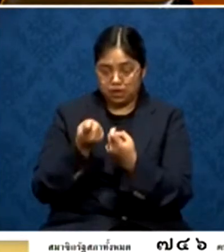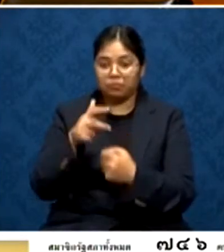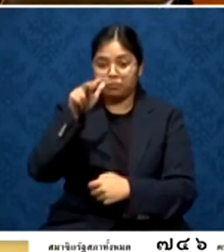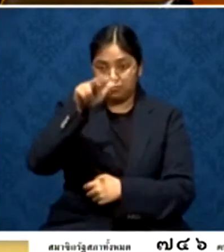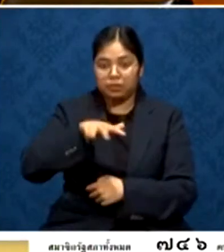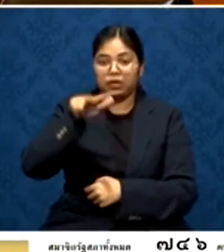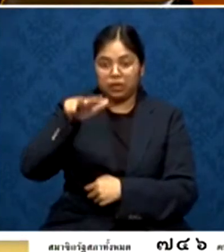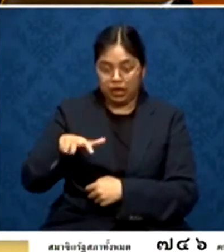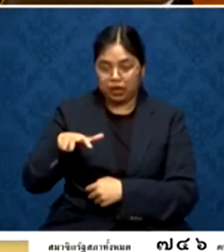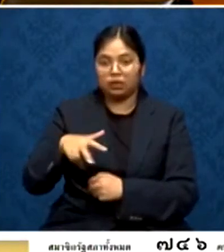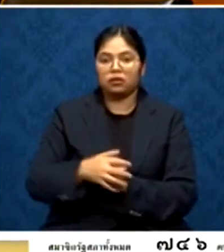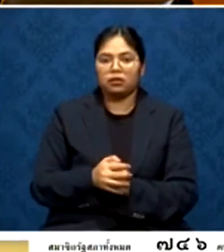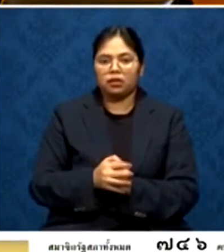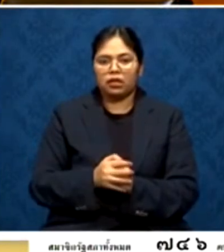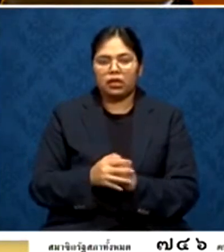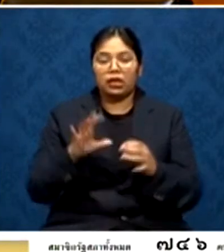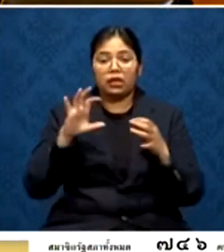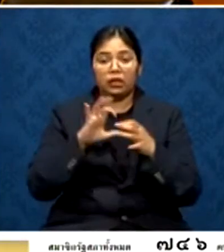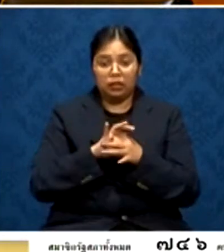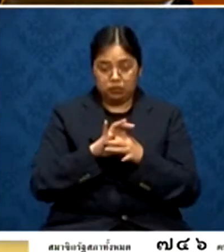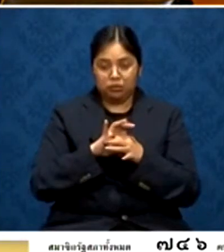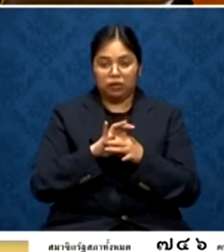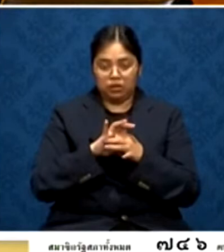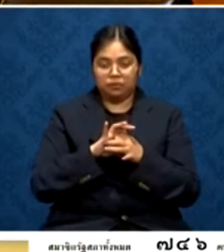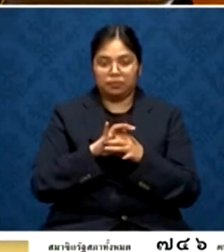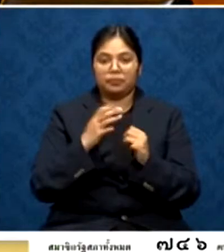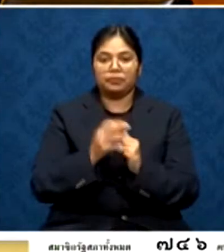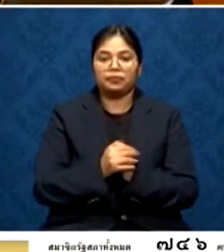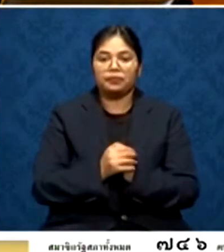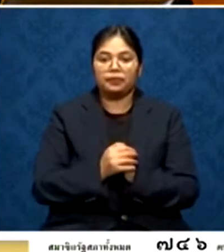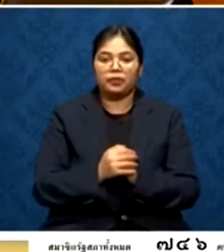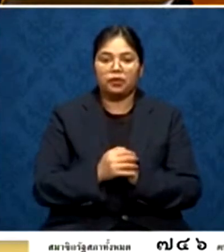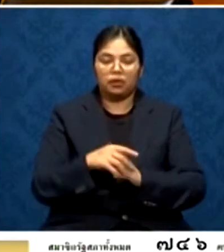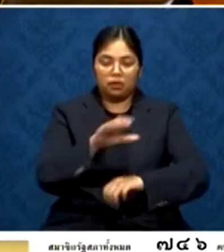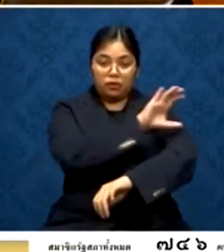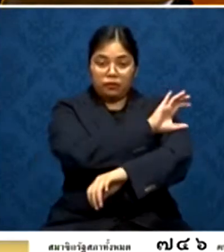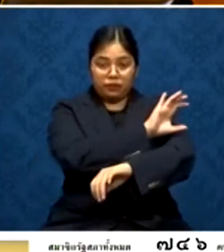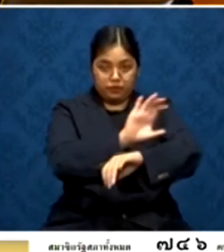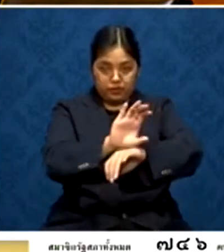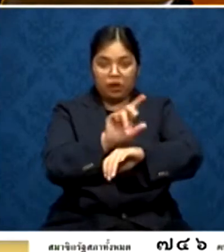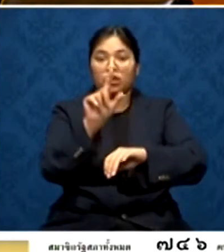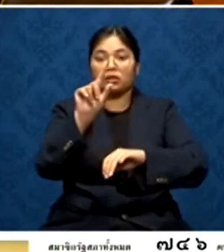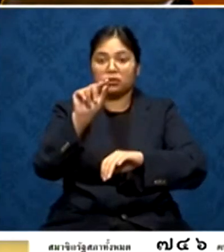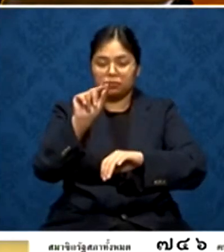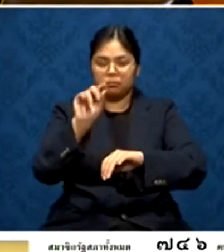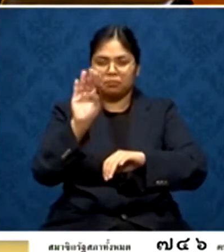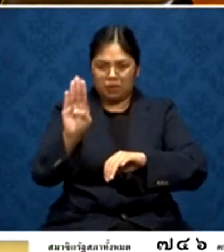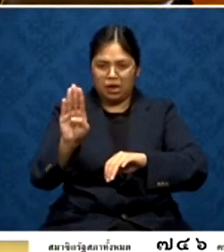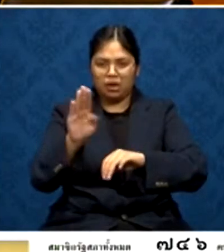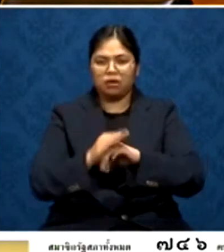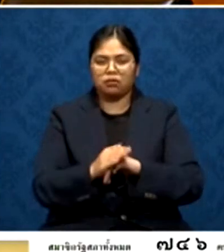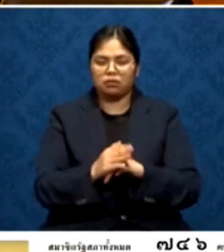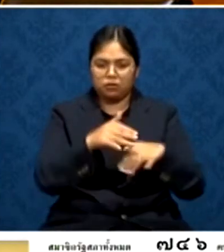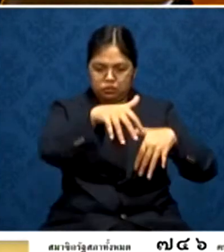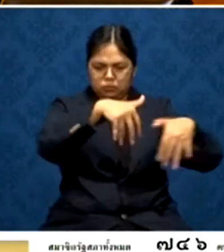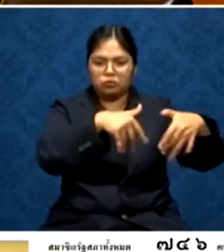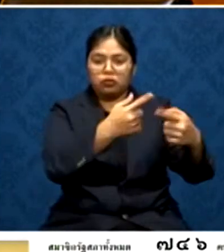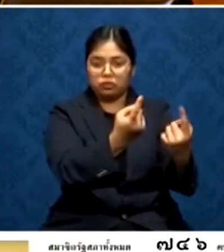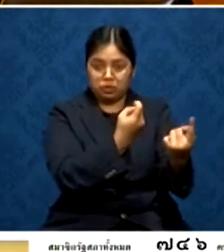นั้นเรื่องนโยบายค่ารถไฟฟ้า20บาทตลอดสายที่มีคำถามจากพี่น้องประชา